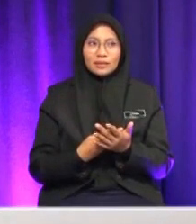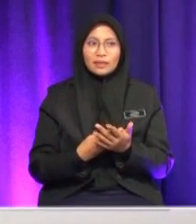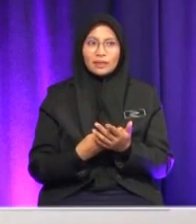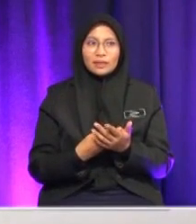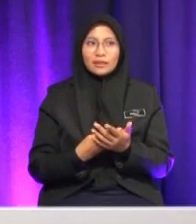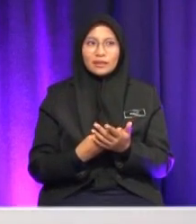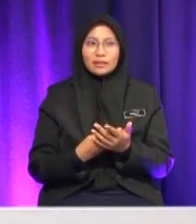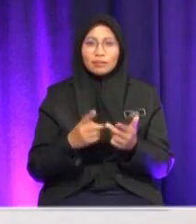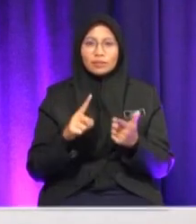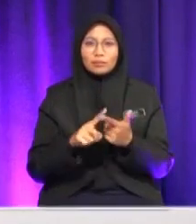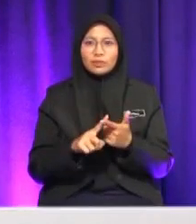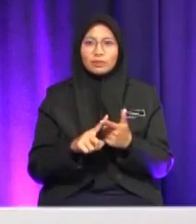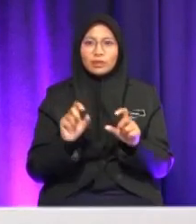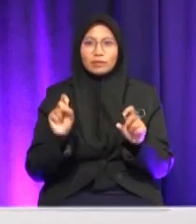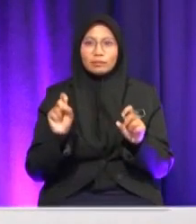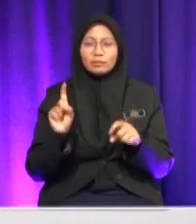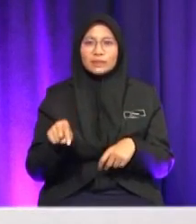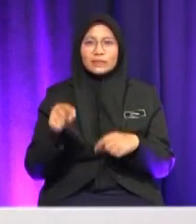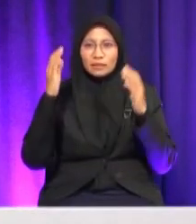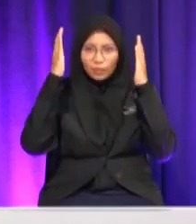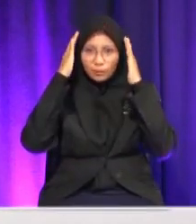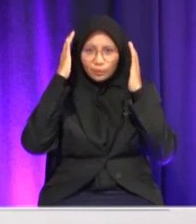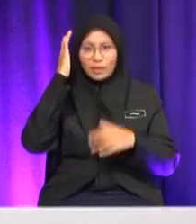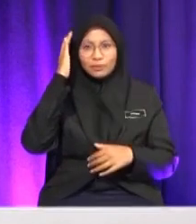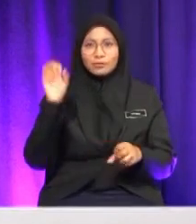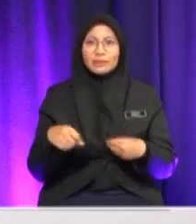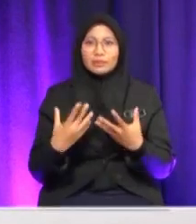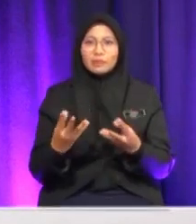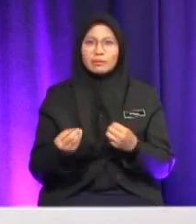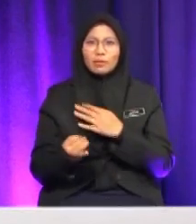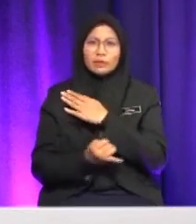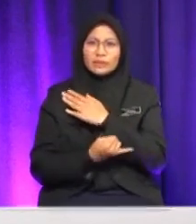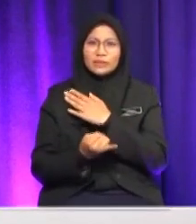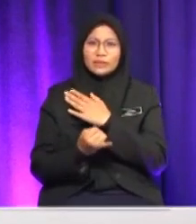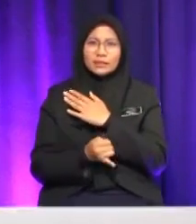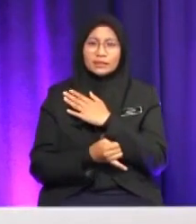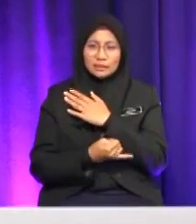Perlu membelikan bahan yang perlu sahaja untuk mereka. Dan tidak mengikutkan trend seperti